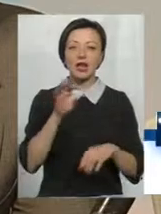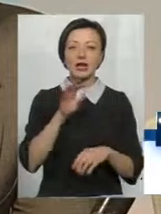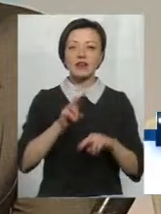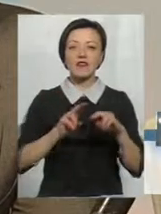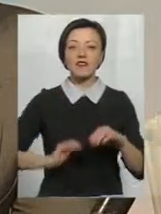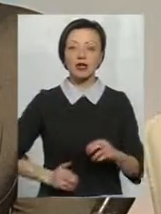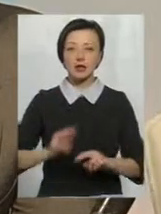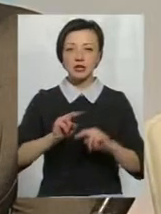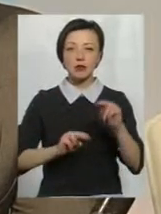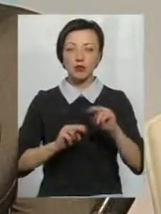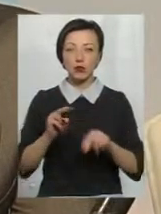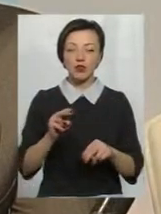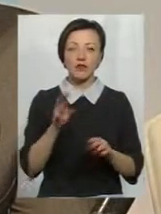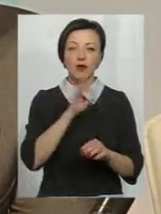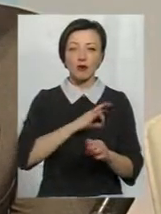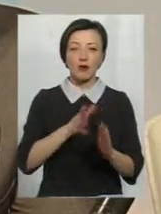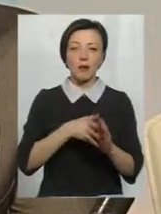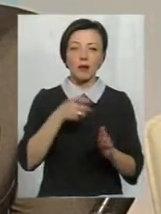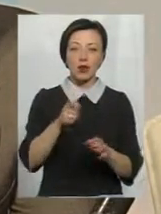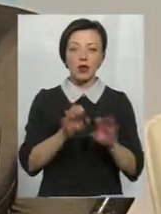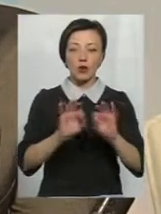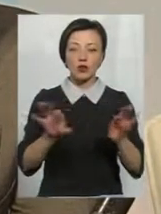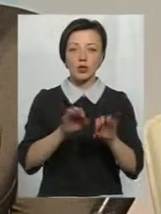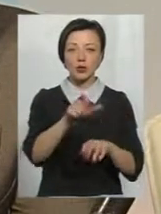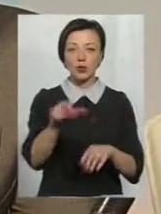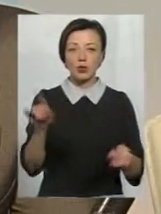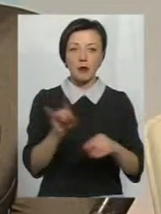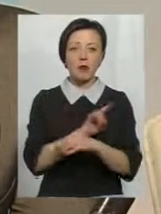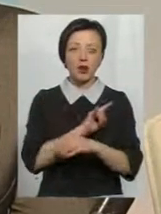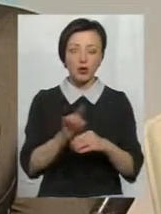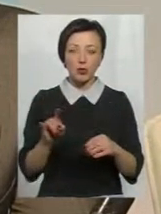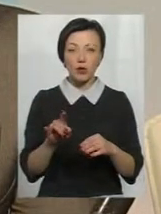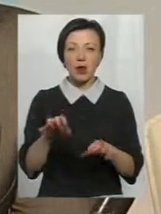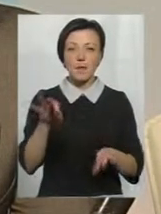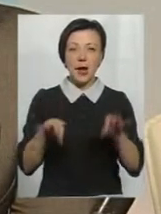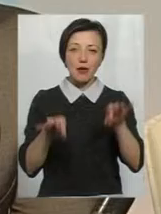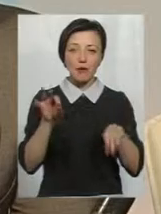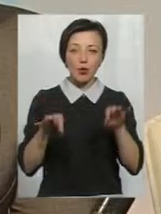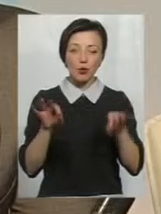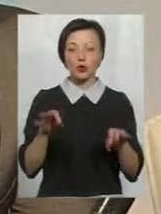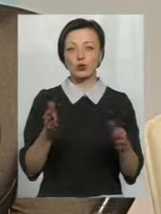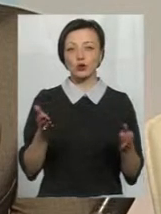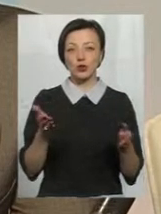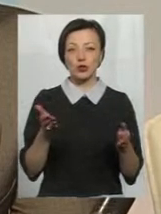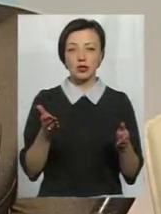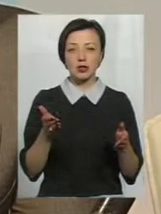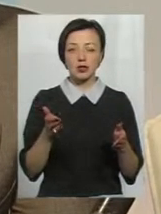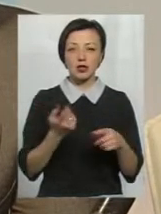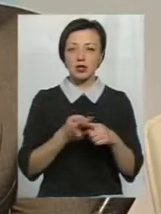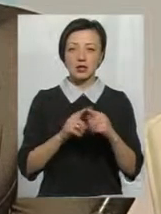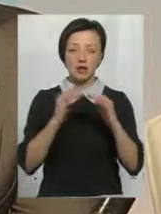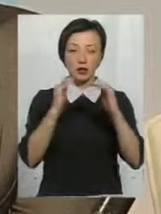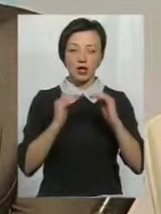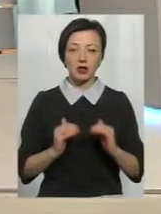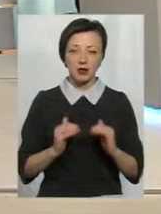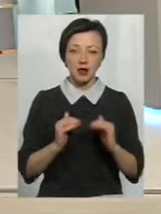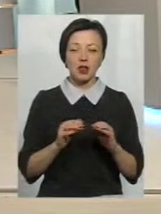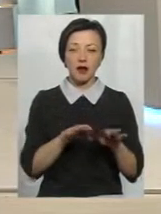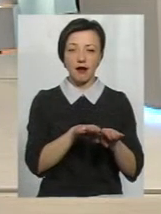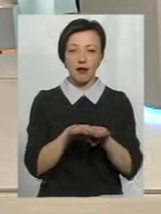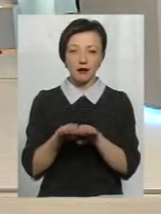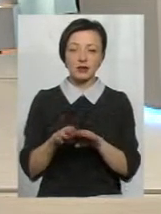петиції, розказуючи людям велику неправду, маніпулюючи і що, збирають що, до речі, голоси. Дуже понижає, в принципі, рейтинг,